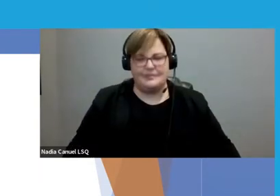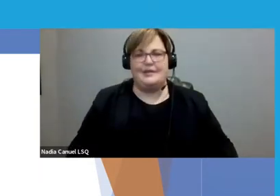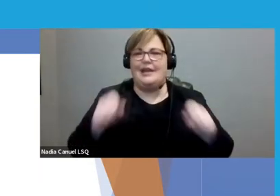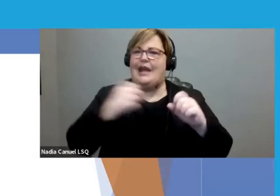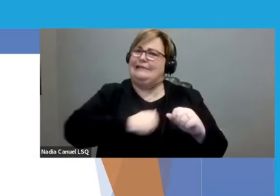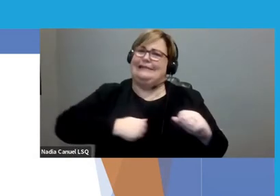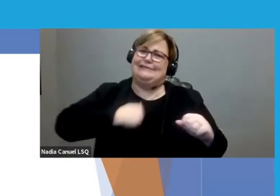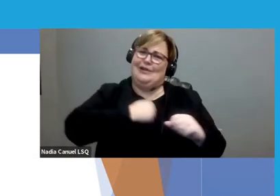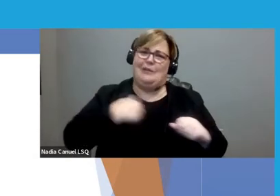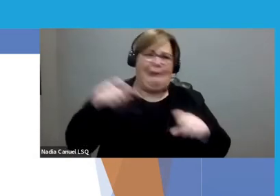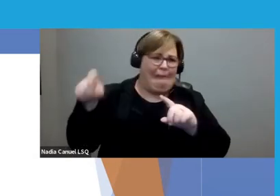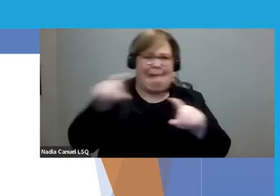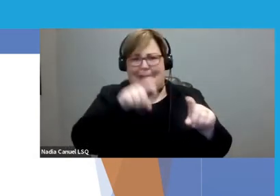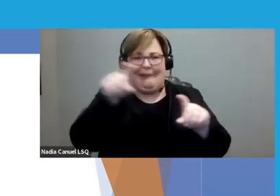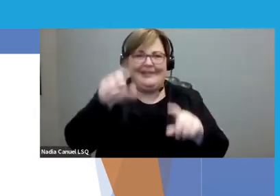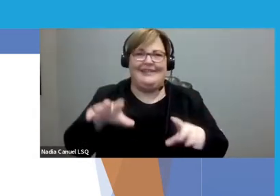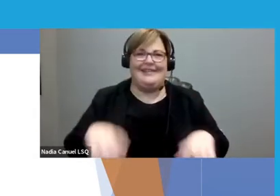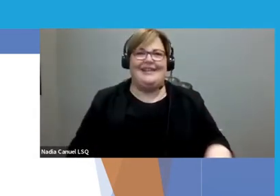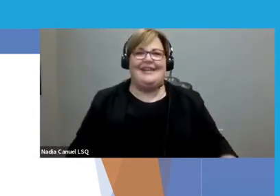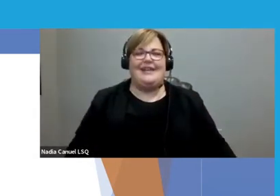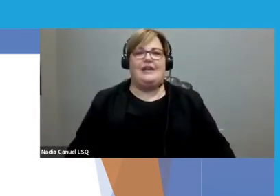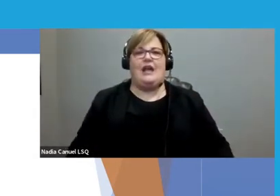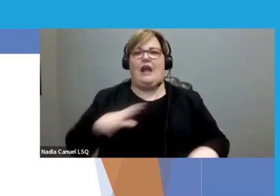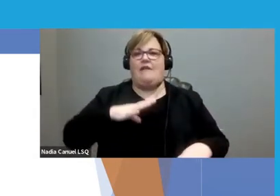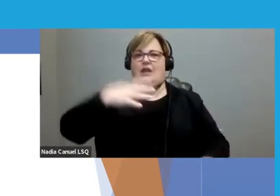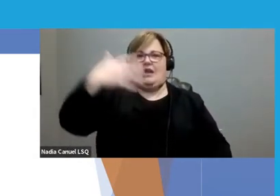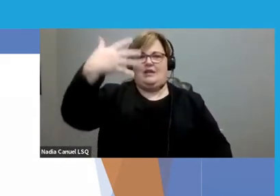Excusez-moi. L'interprétation va se diviser en cinq